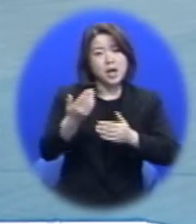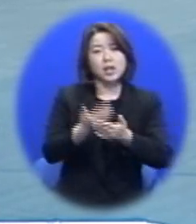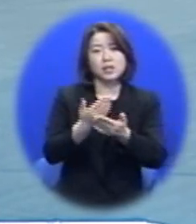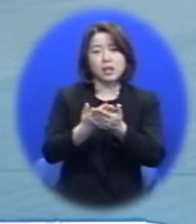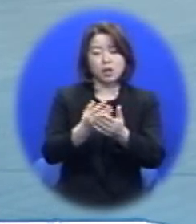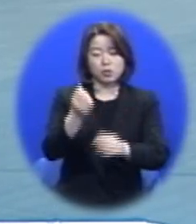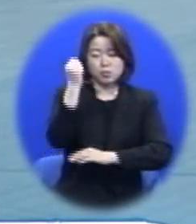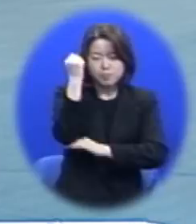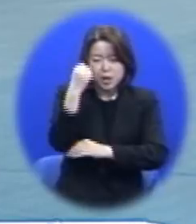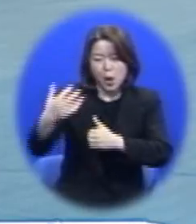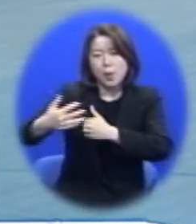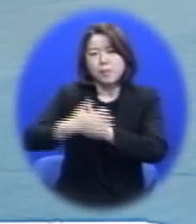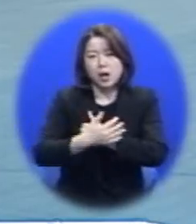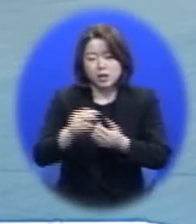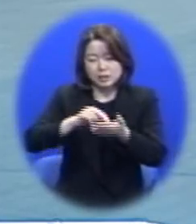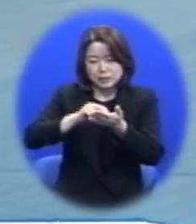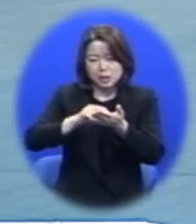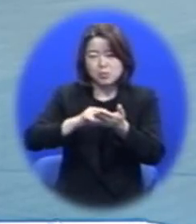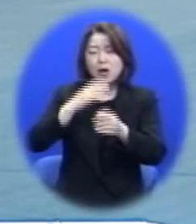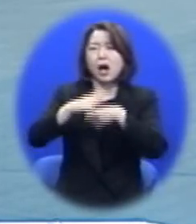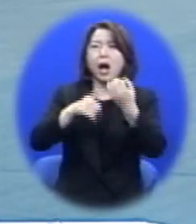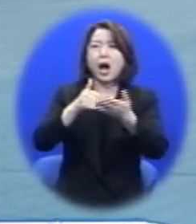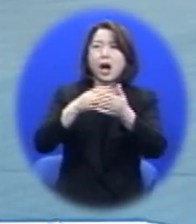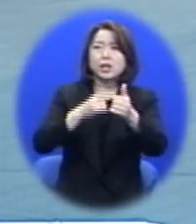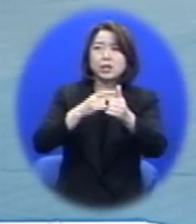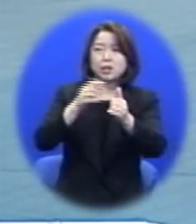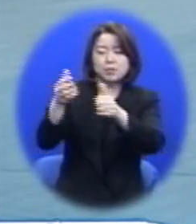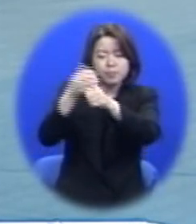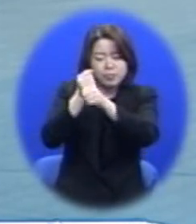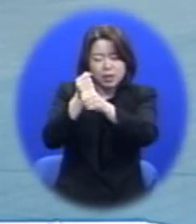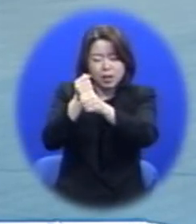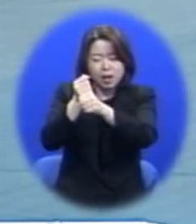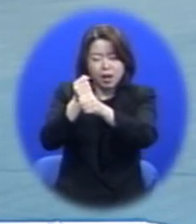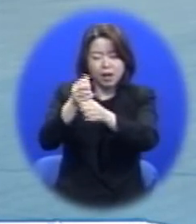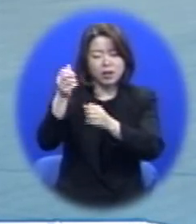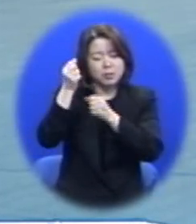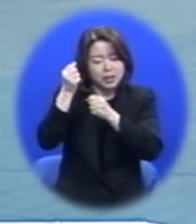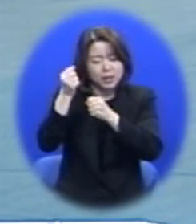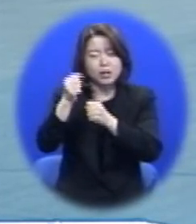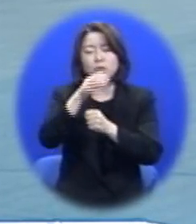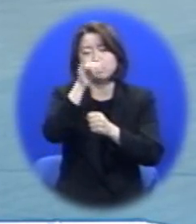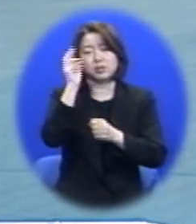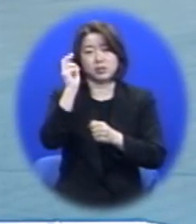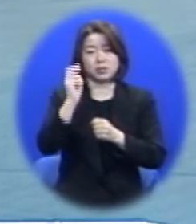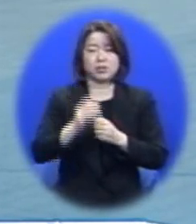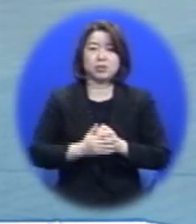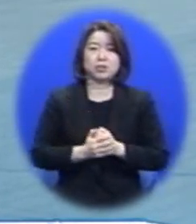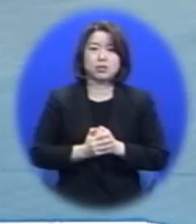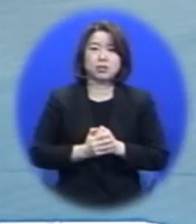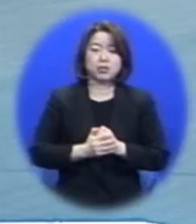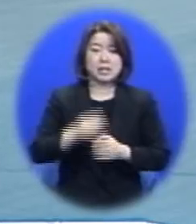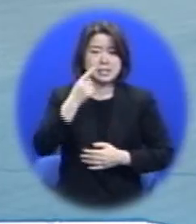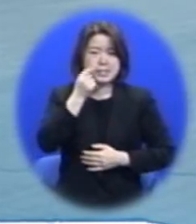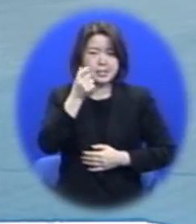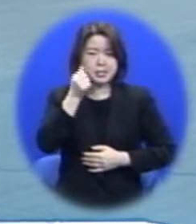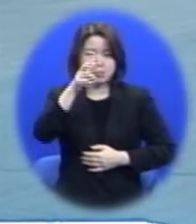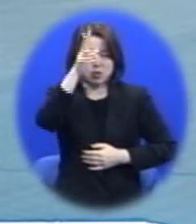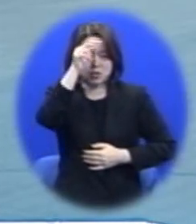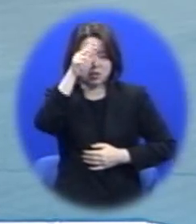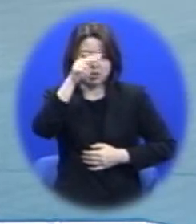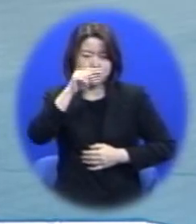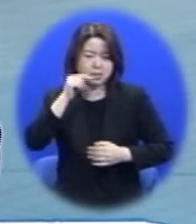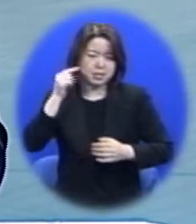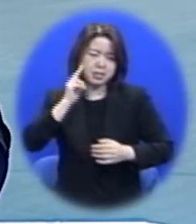기둥을 부둥켜 안고 떨며 하나님께 매달릴 수밖에 없었던 것입니다. 일본 경찰의 모진 고문과